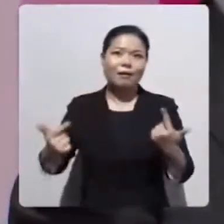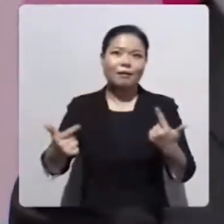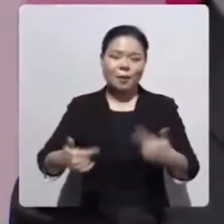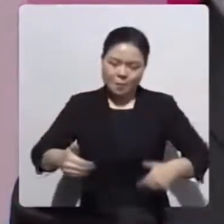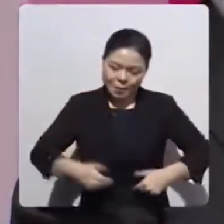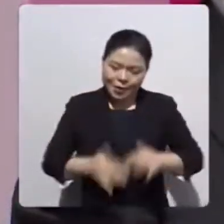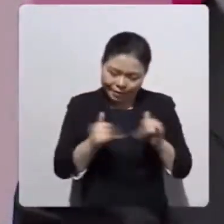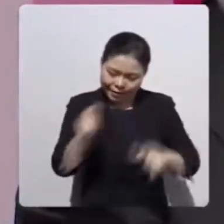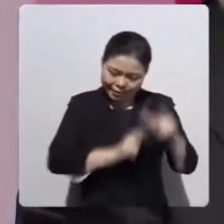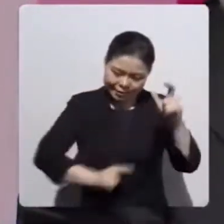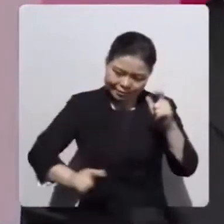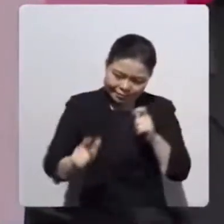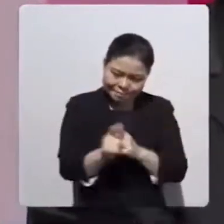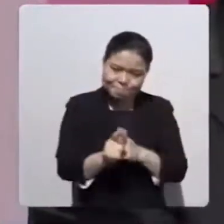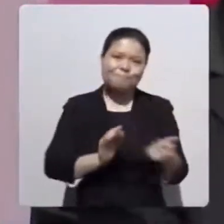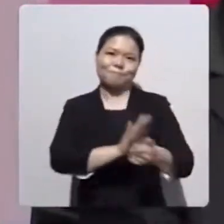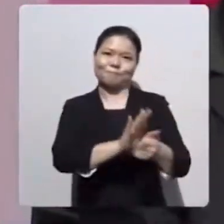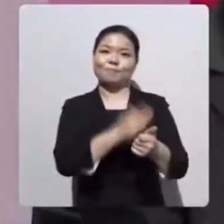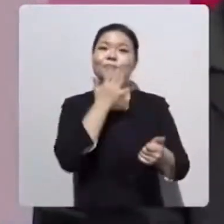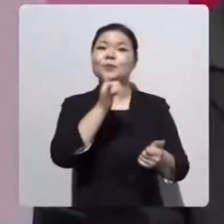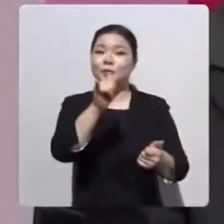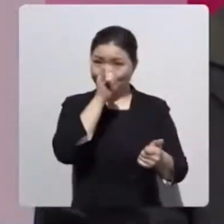더 많은 자원이 갈 수 있도록 하겠습니다.